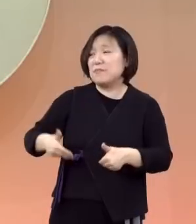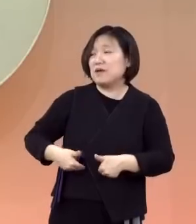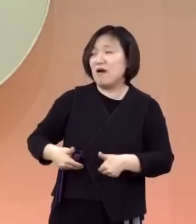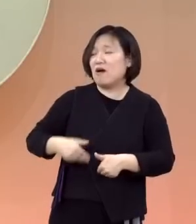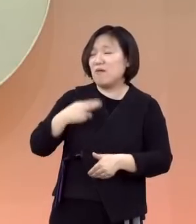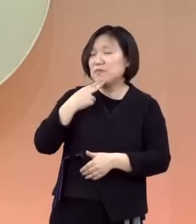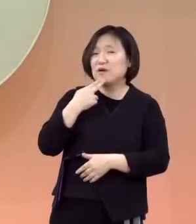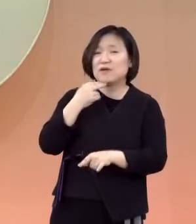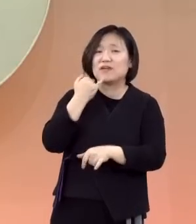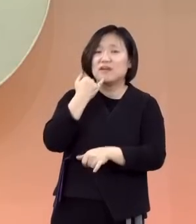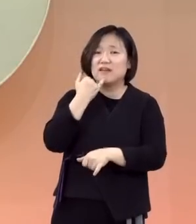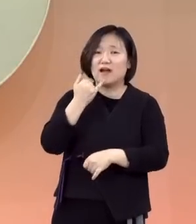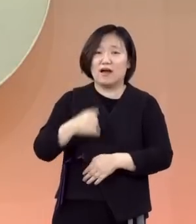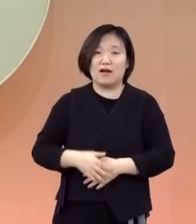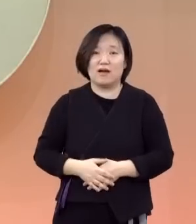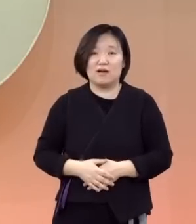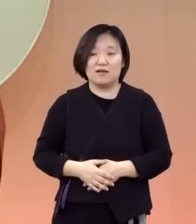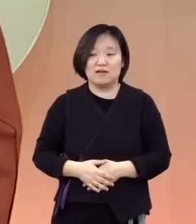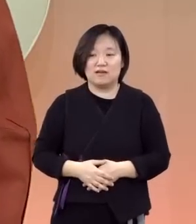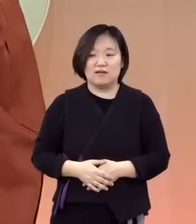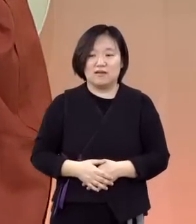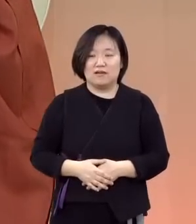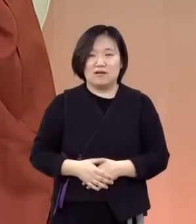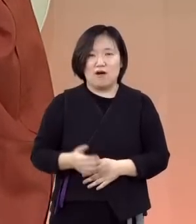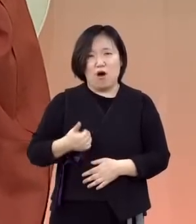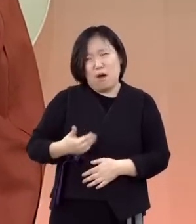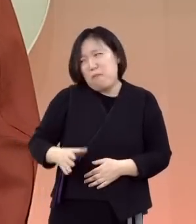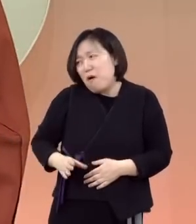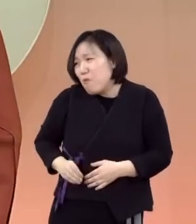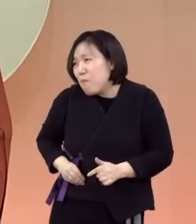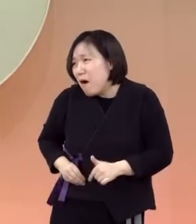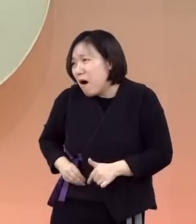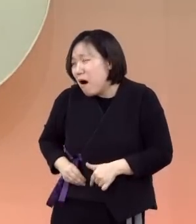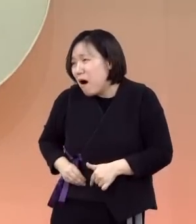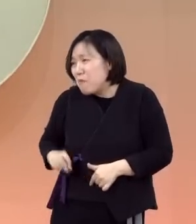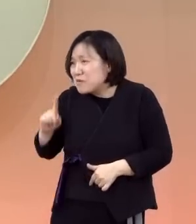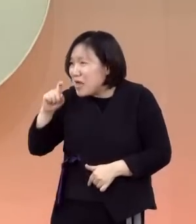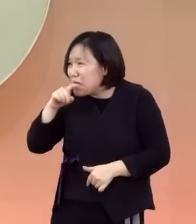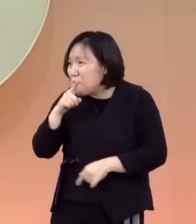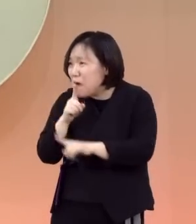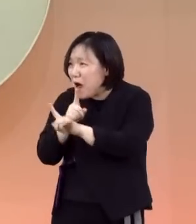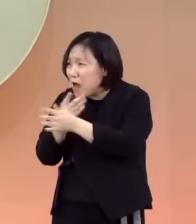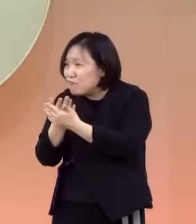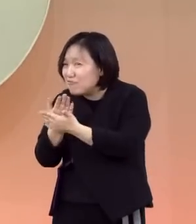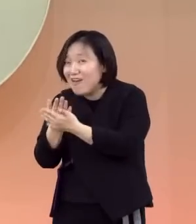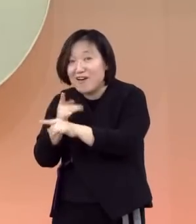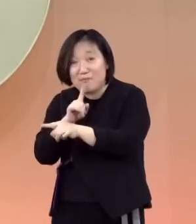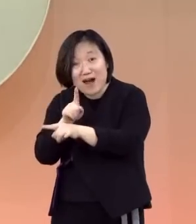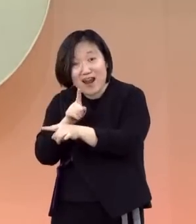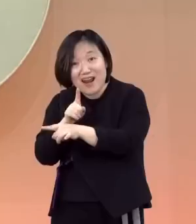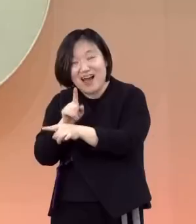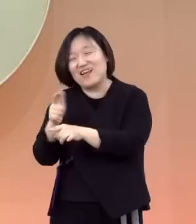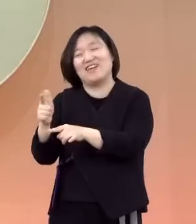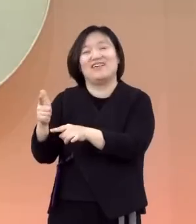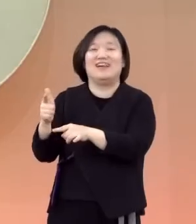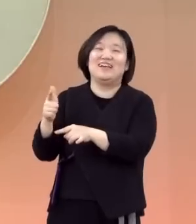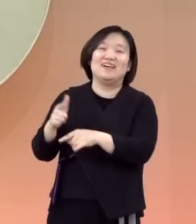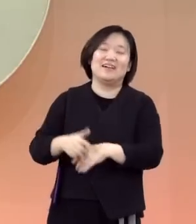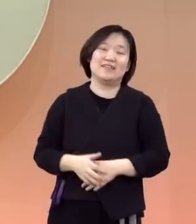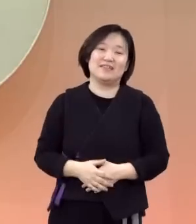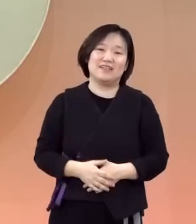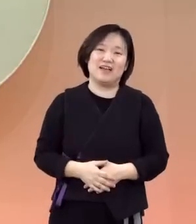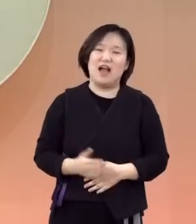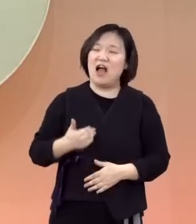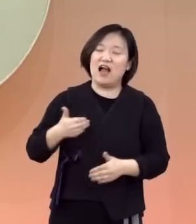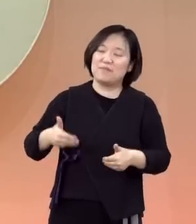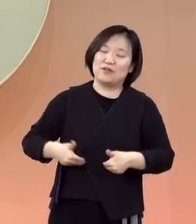아니요, 아무것도필요없어요."우리같은사람들은 "아,배고프다.짜장면 좀사다줄래?"라고말할수도있겠죠.그렇게말할수도있겠죠 ?예